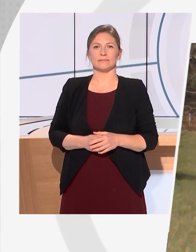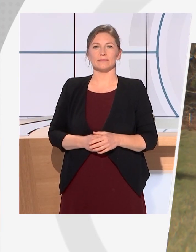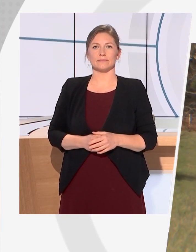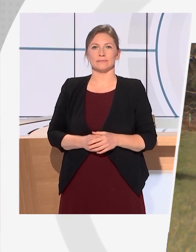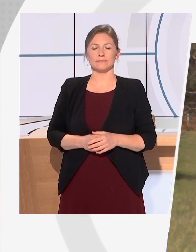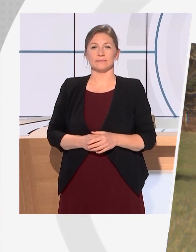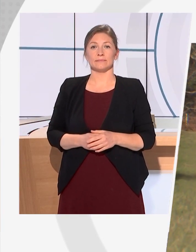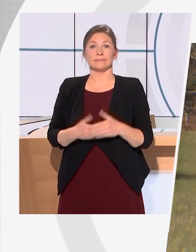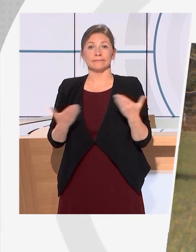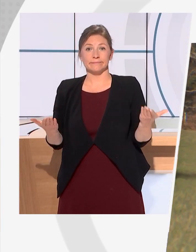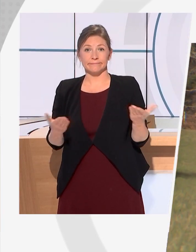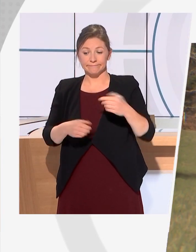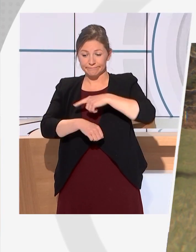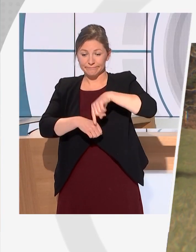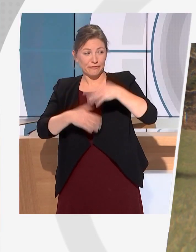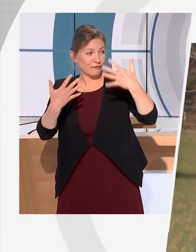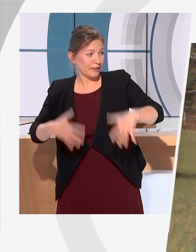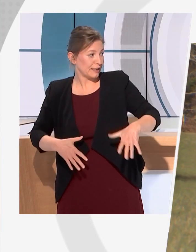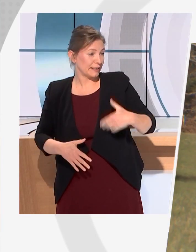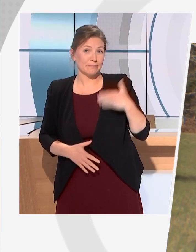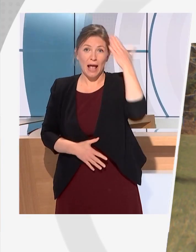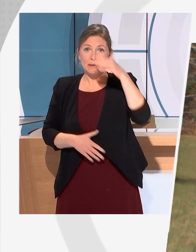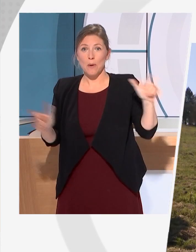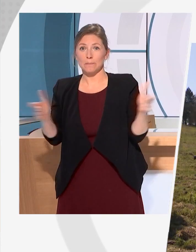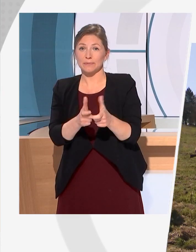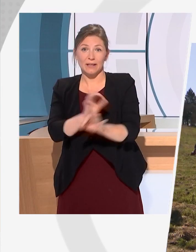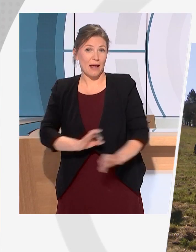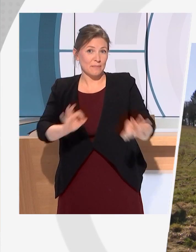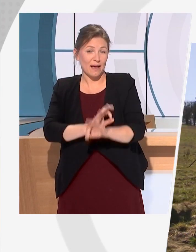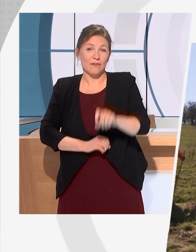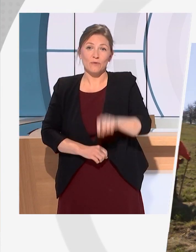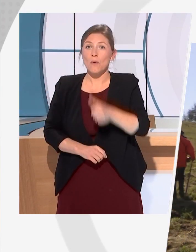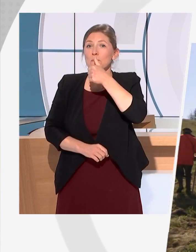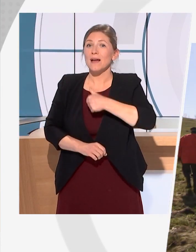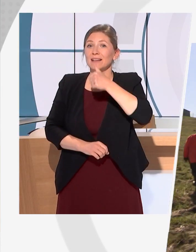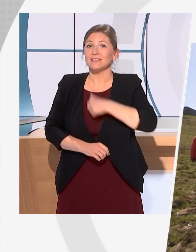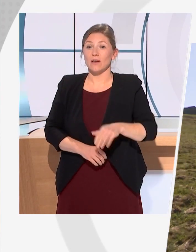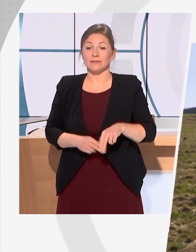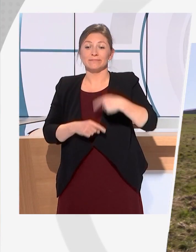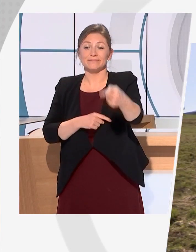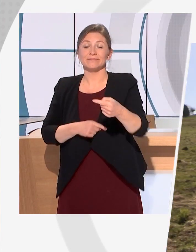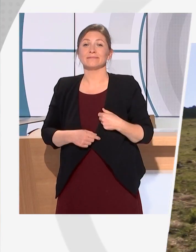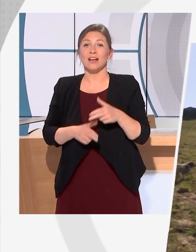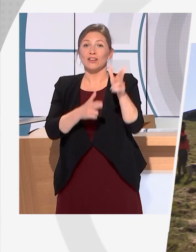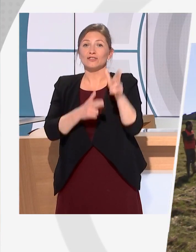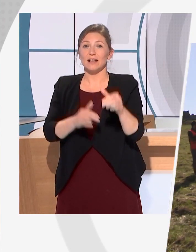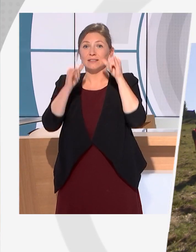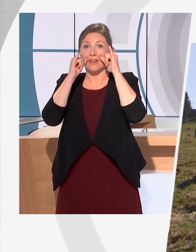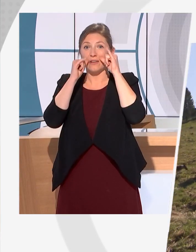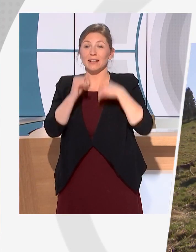Cette fois-ci, les chasseurs rentrent bredouille. Ils devront maintenant attendre le mois d'août pour l'ouverture de la chasse aux